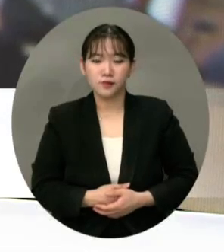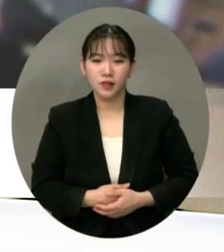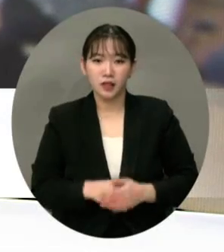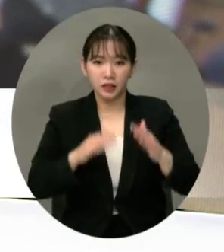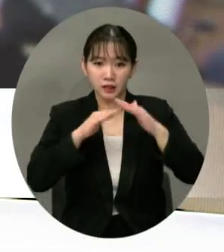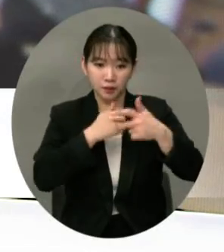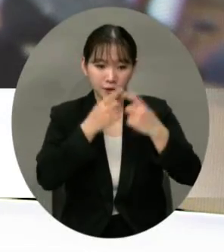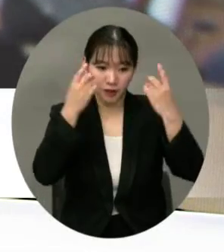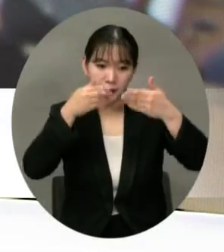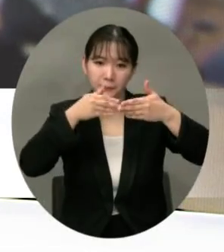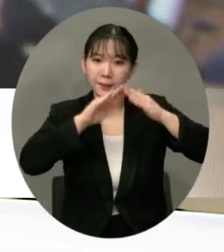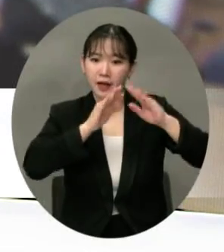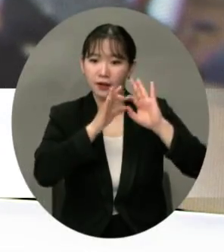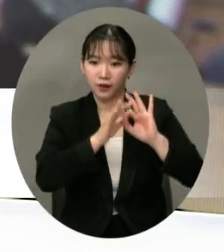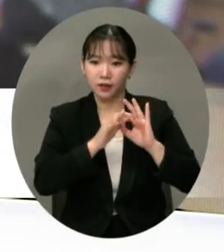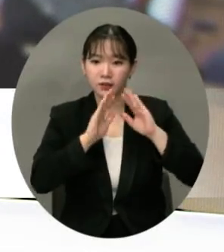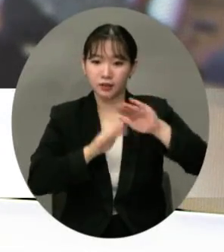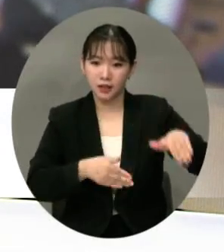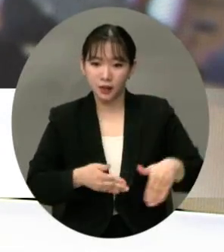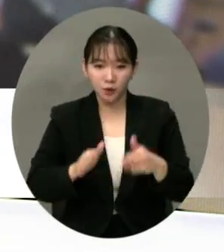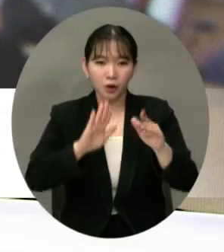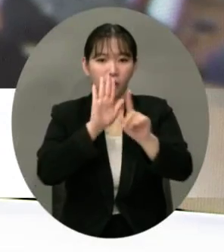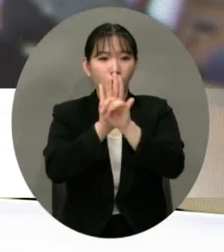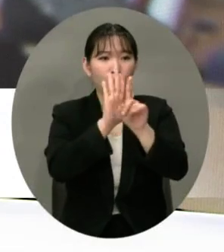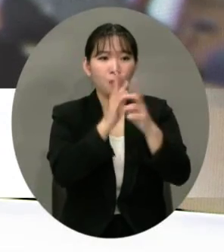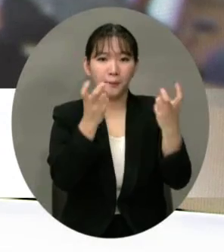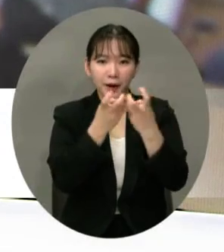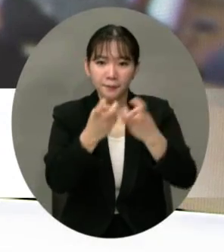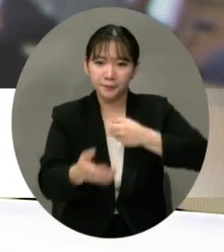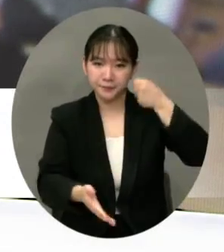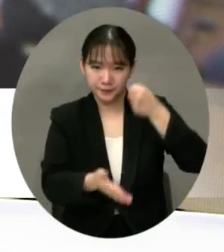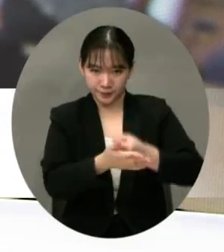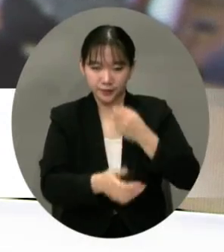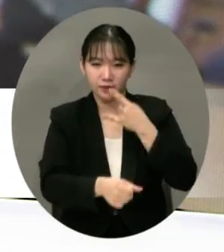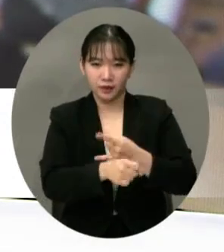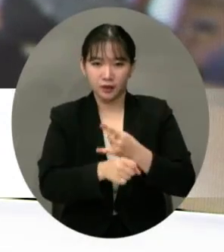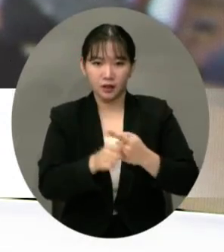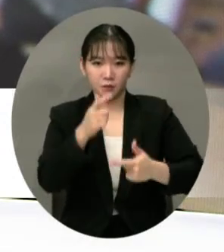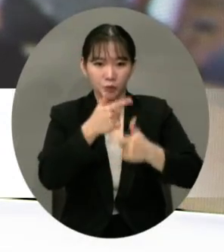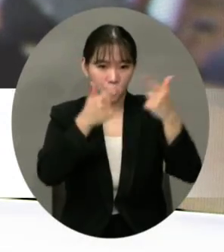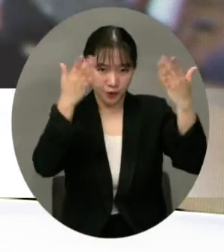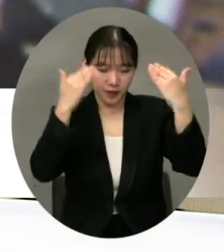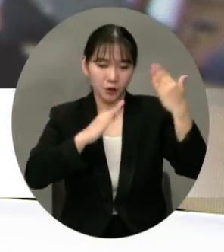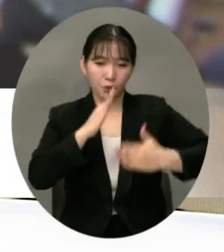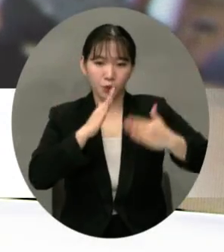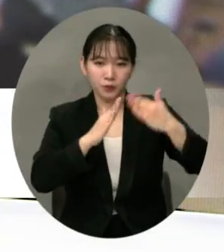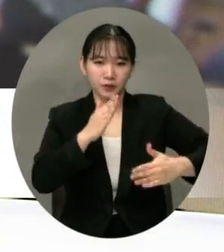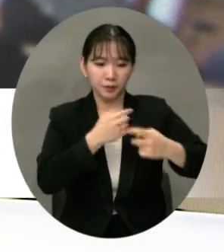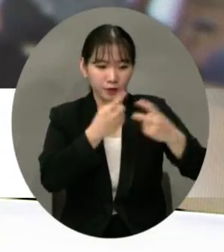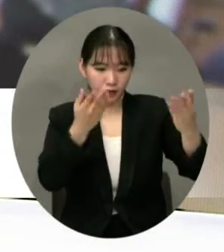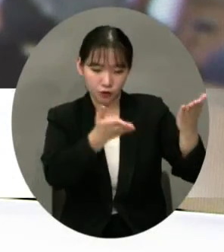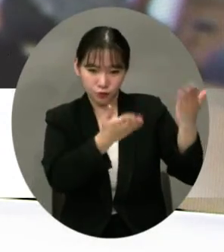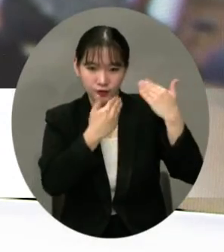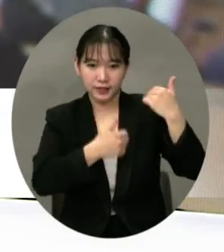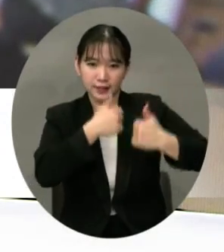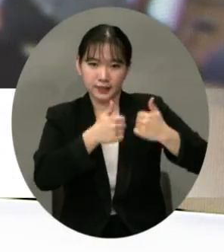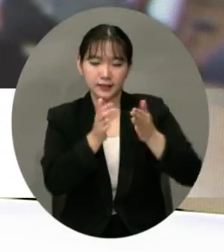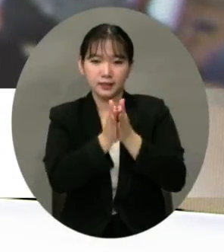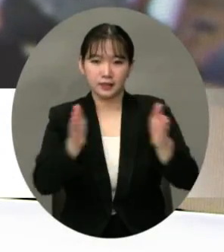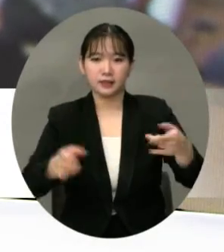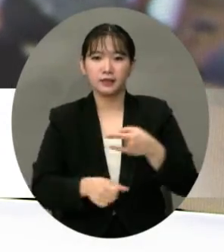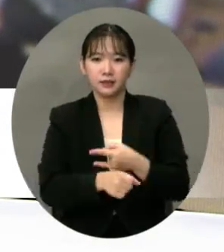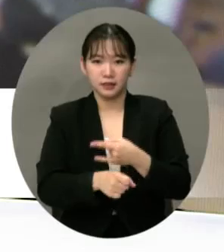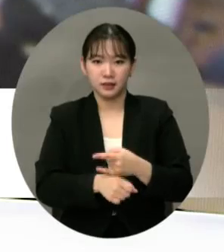이처럼 전남 의대 신설과 관련해 전남도가 공모 방식을 결정하면서 국립 목포대가 본격적인 의대 유치전에